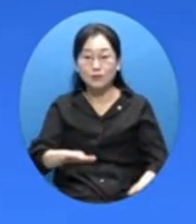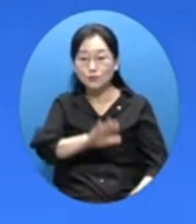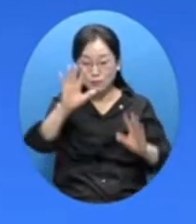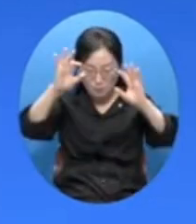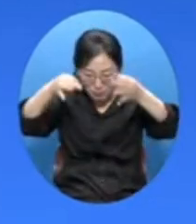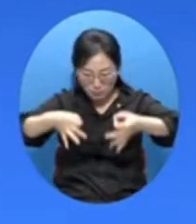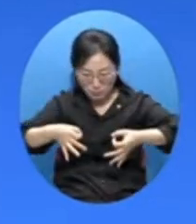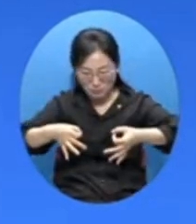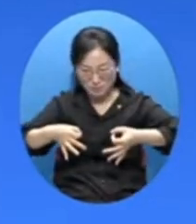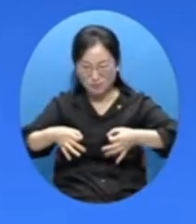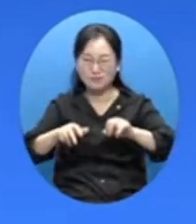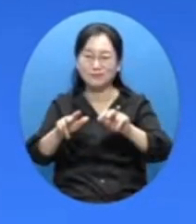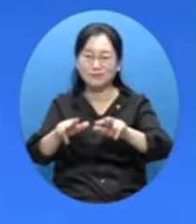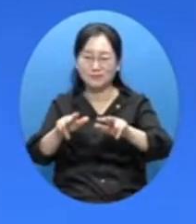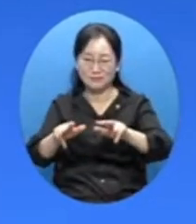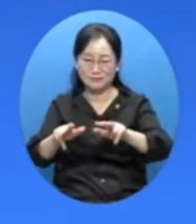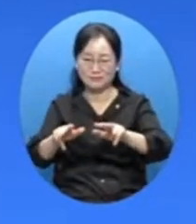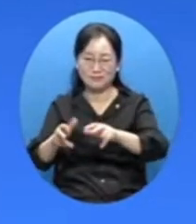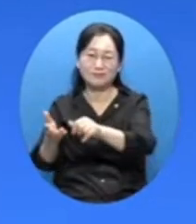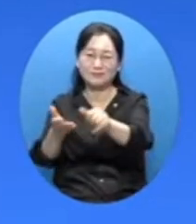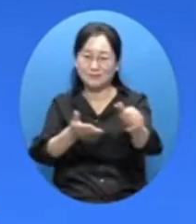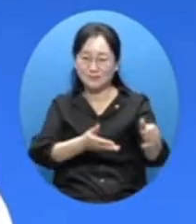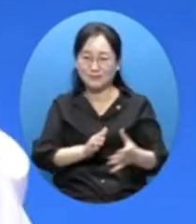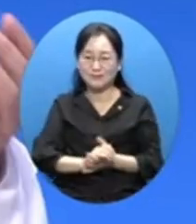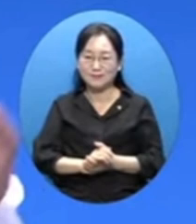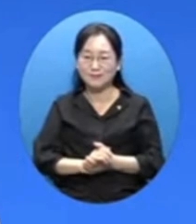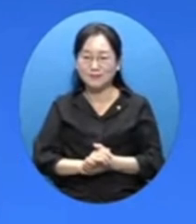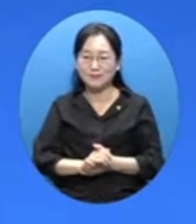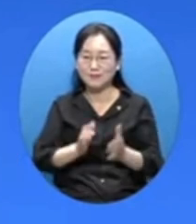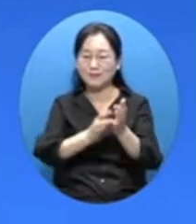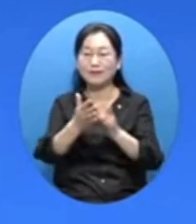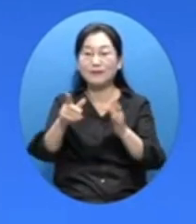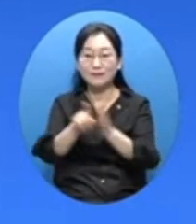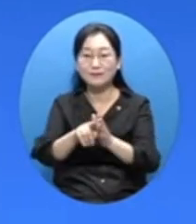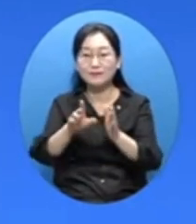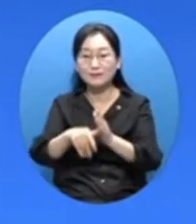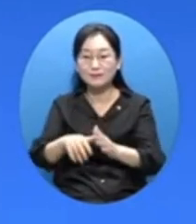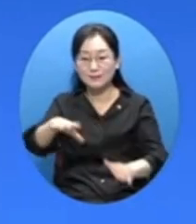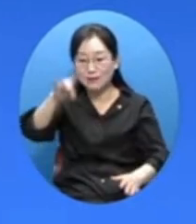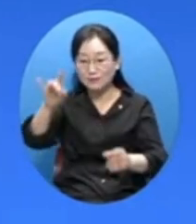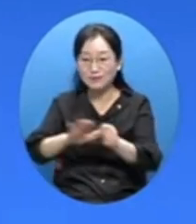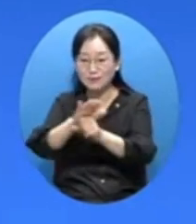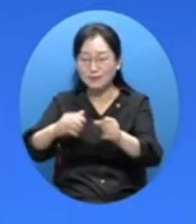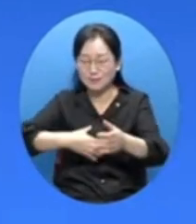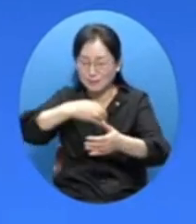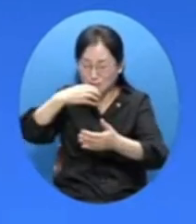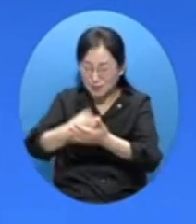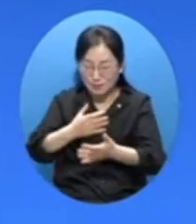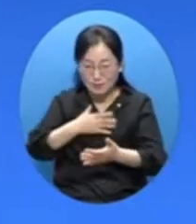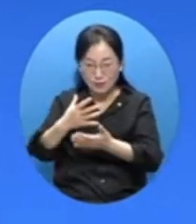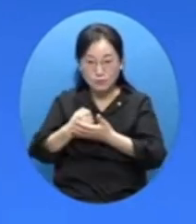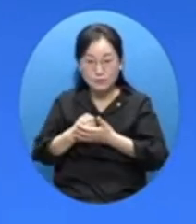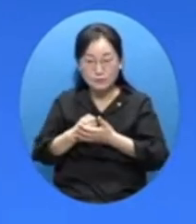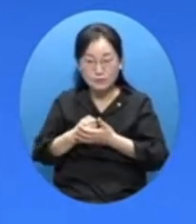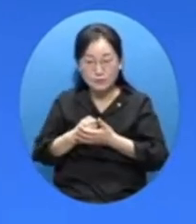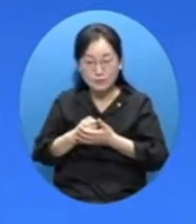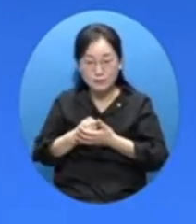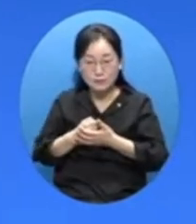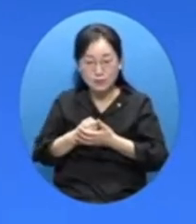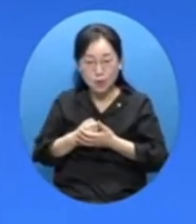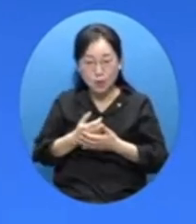그렇지 않은가 오늘 우리 자신의 모습을 살펴봐야 합니다. 예수를 믿었을 때 그 첫사랑의 그 감격을 내가 갖고 있는지, 그렇지